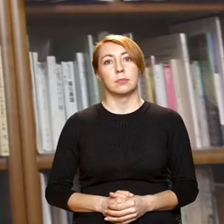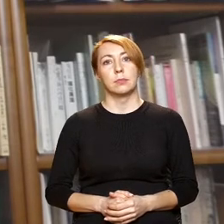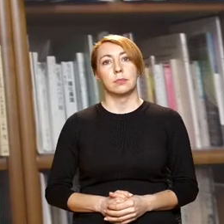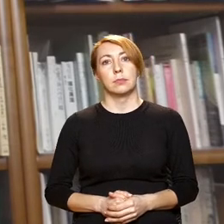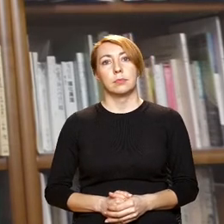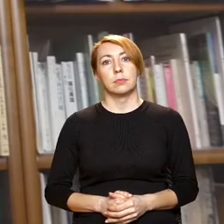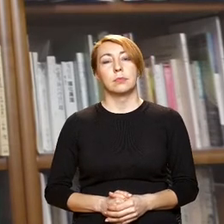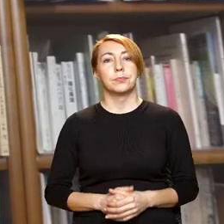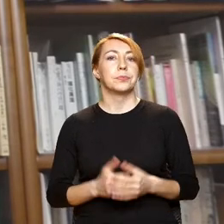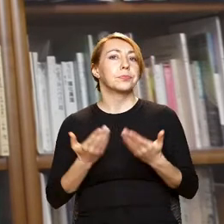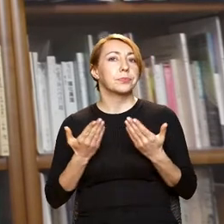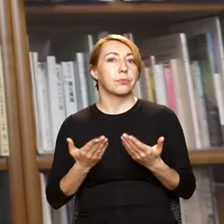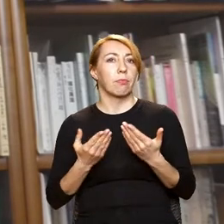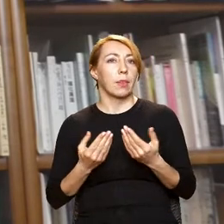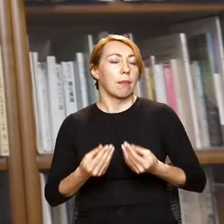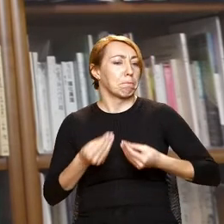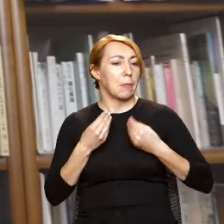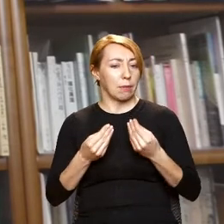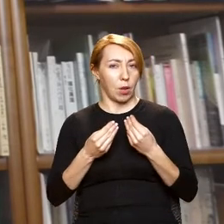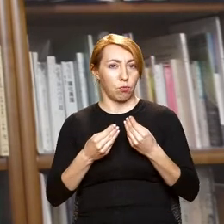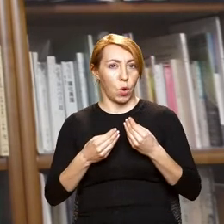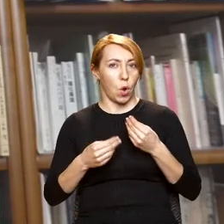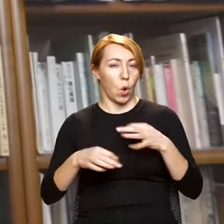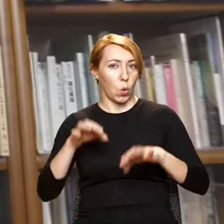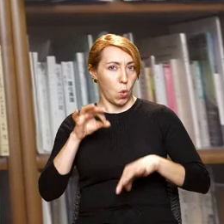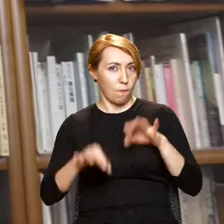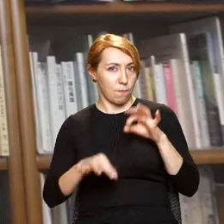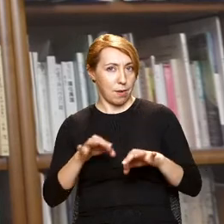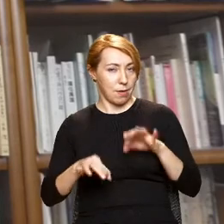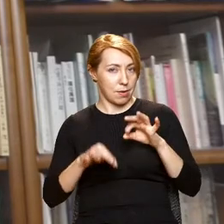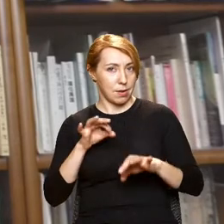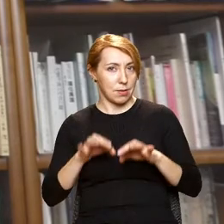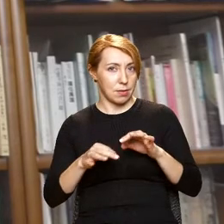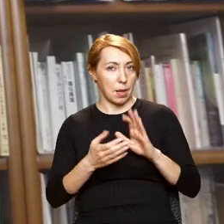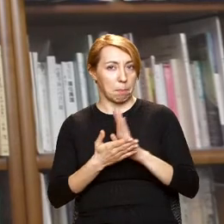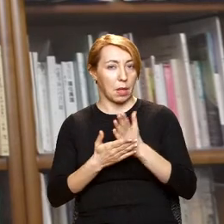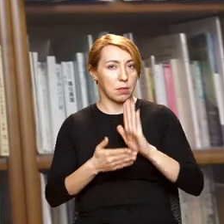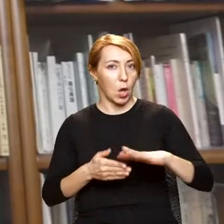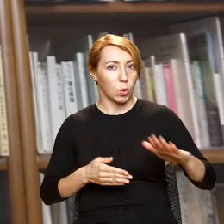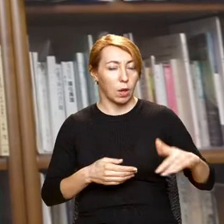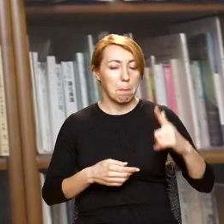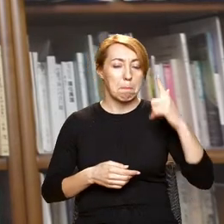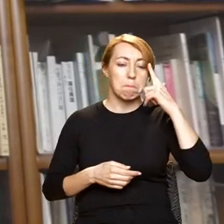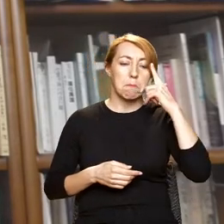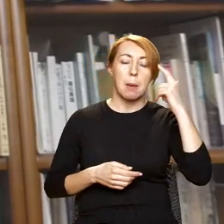Jako najwspanialszą konferencję międzynarodową pamiętam tę